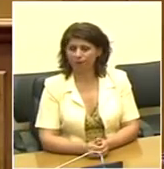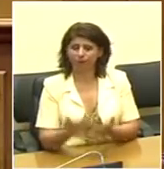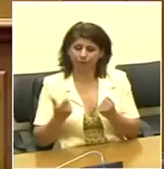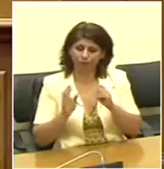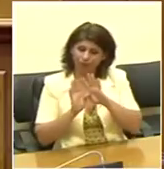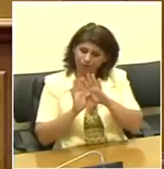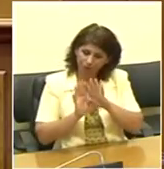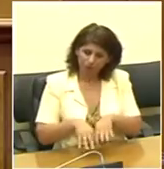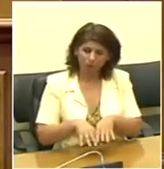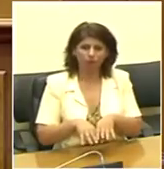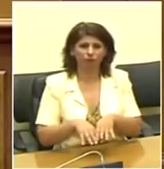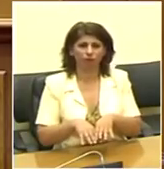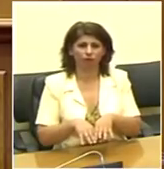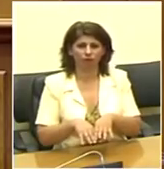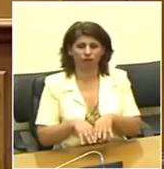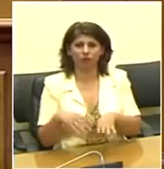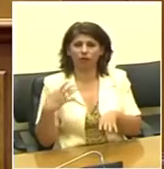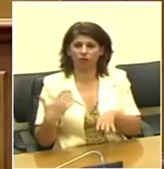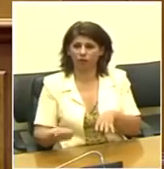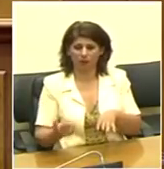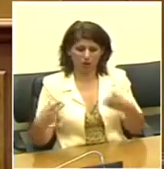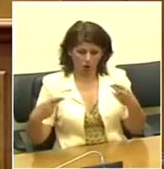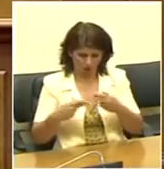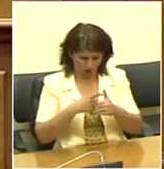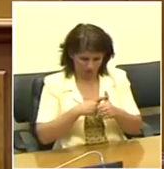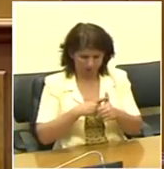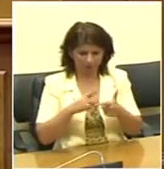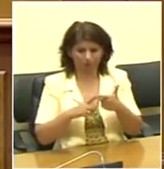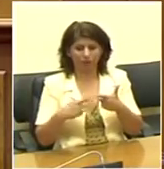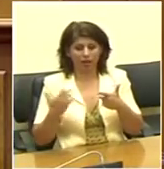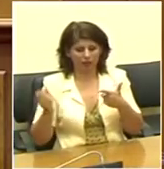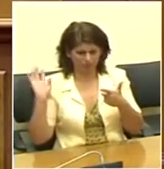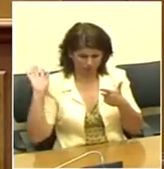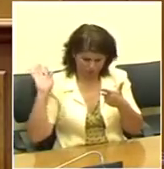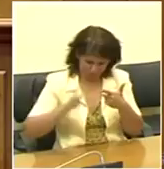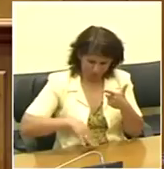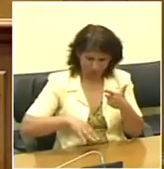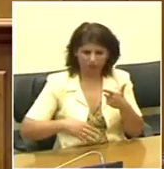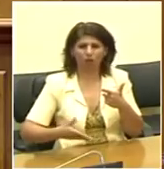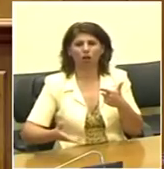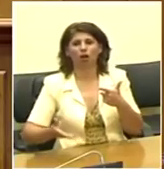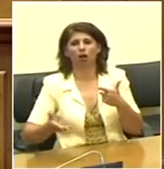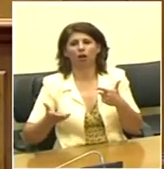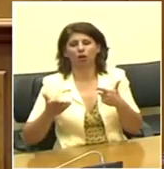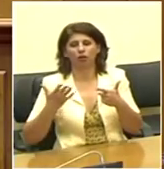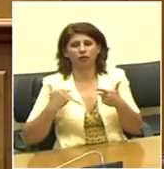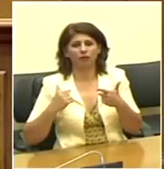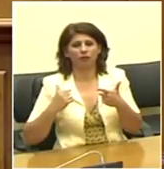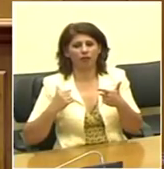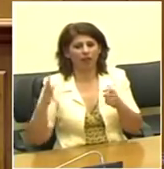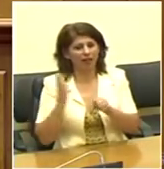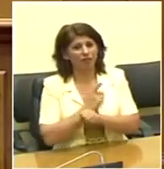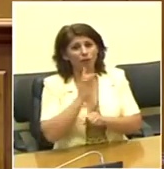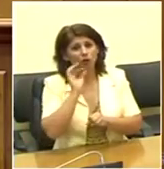καταρρεύσει ότι θα υπάρχει ο κόφτης. Έχει καταρρεύσει ότι δεν θα φτάσετε στους στόχους.